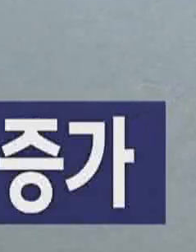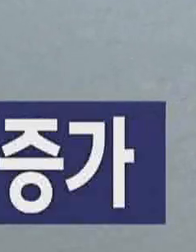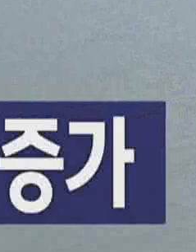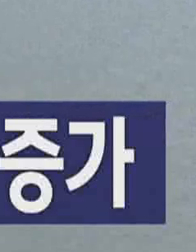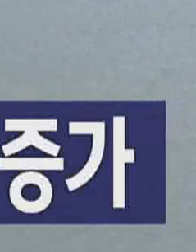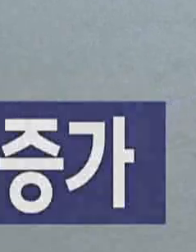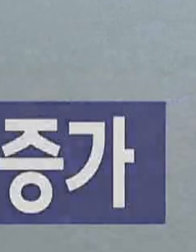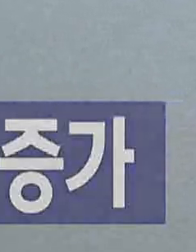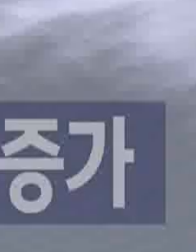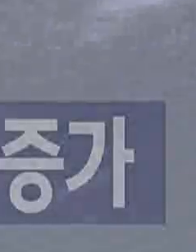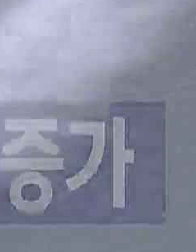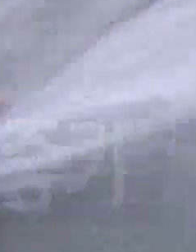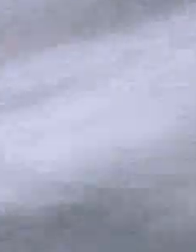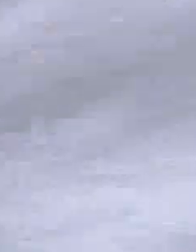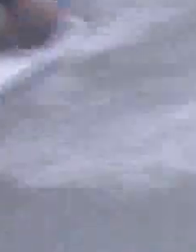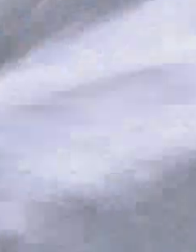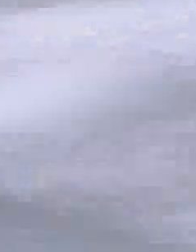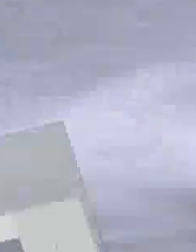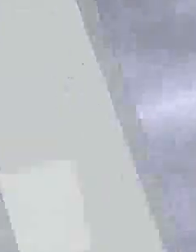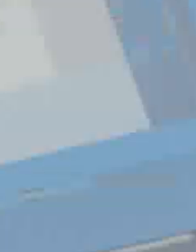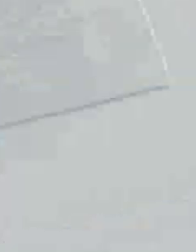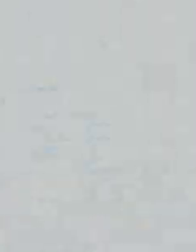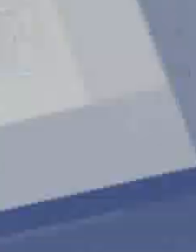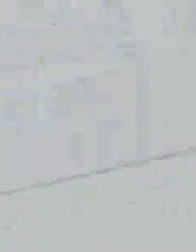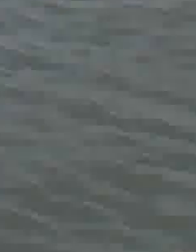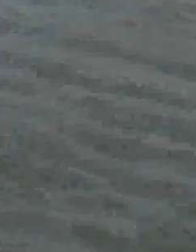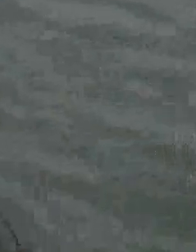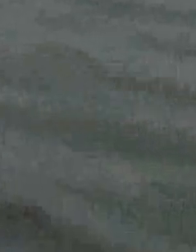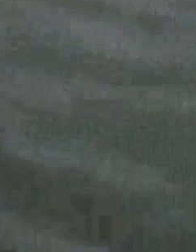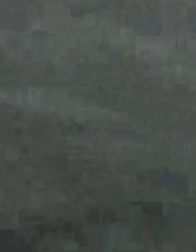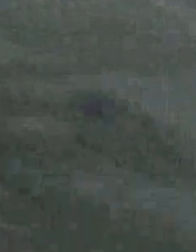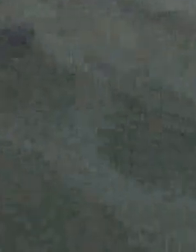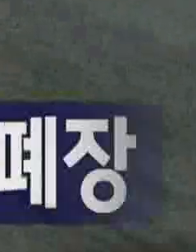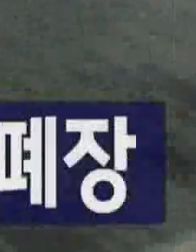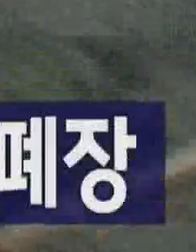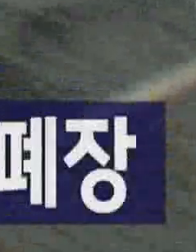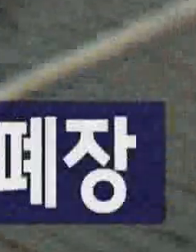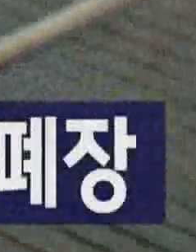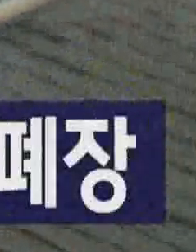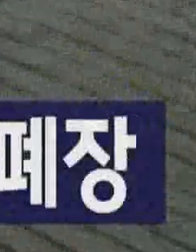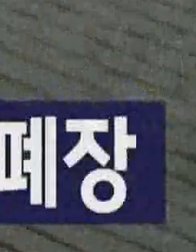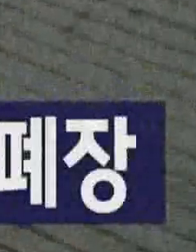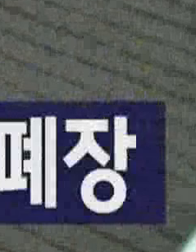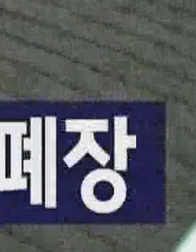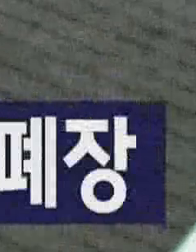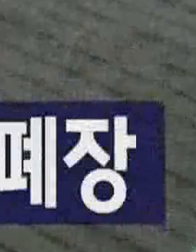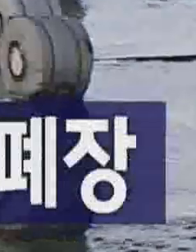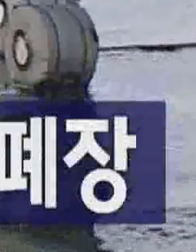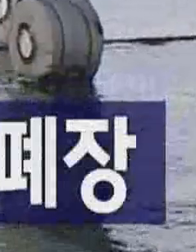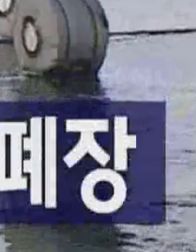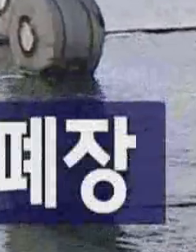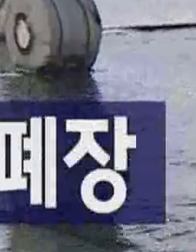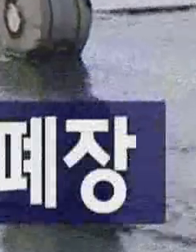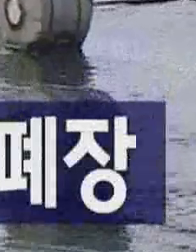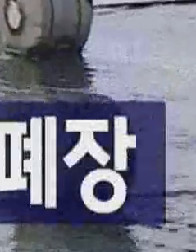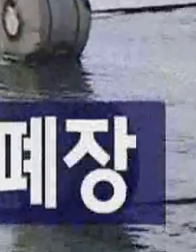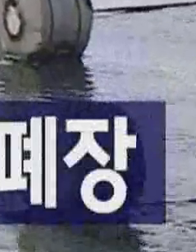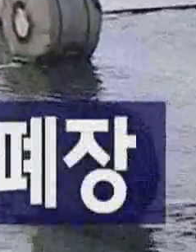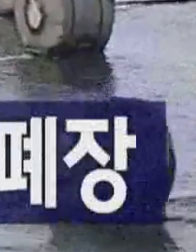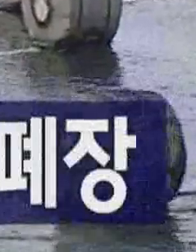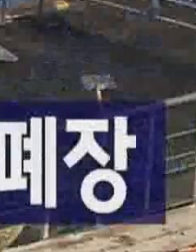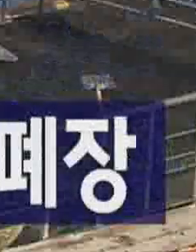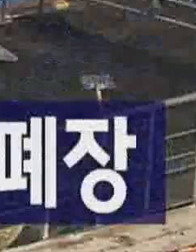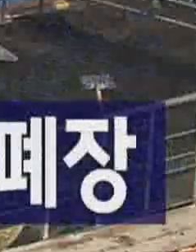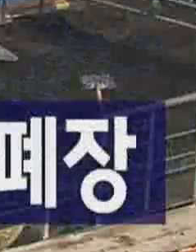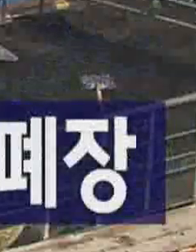끌어들인 고흥군의 비결을 살펴봤습니다. 올해 연안 앞바다의 긴 양식업이 예년보다 한 달이나 빨리